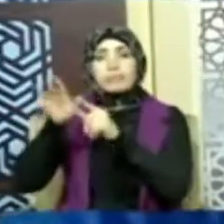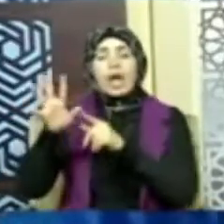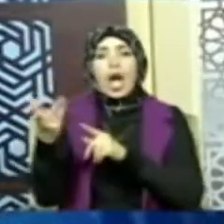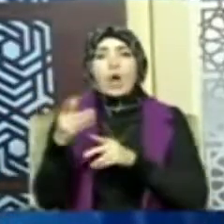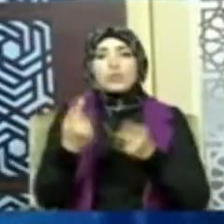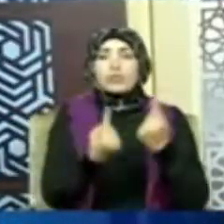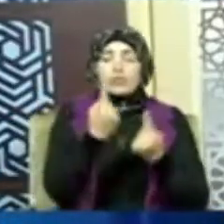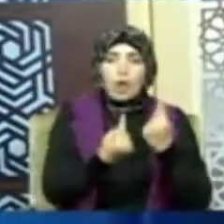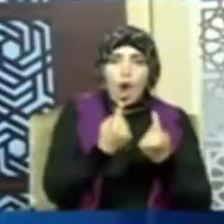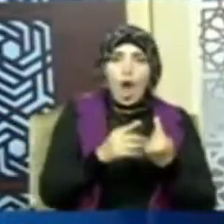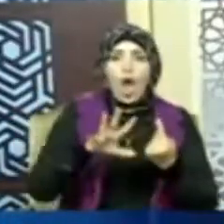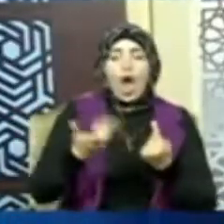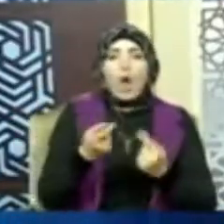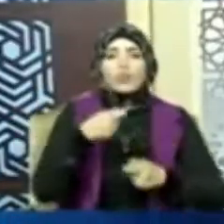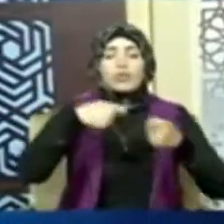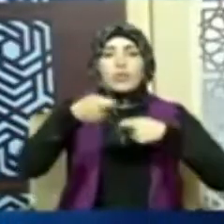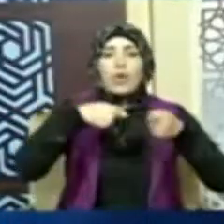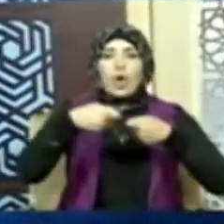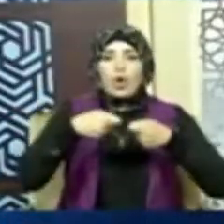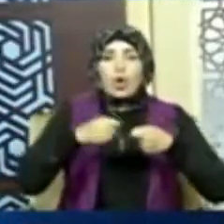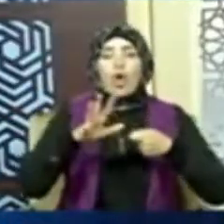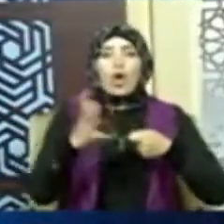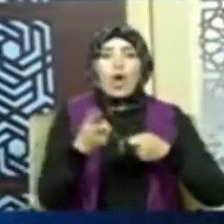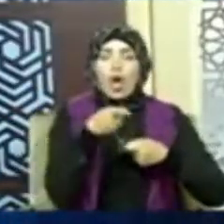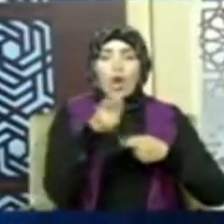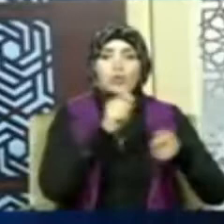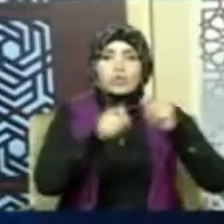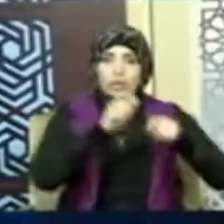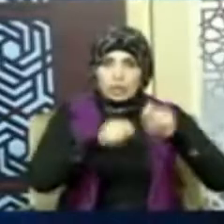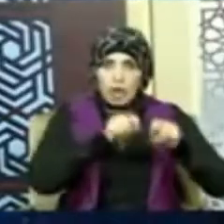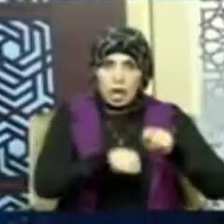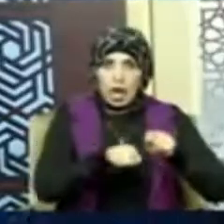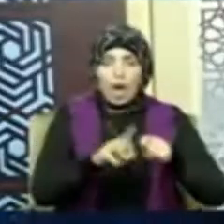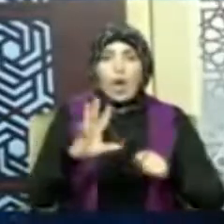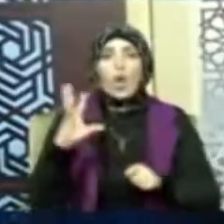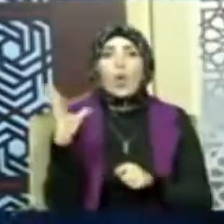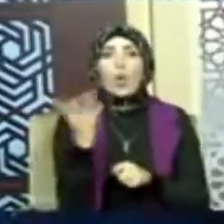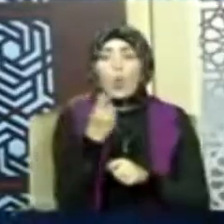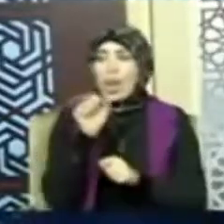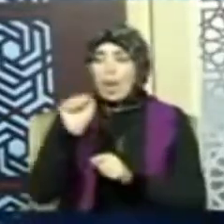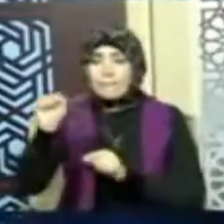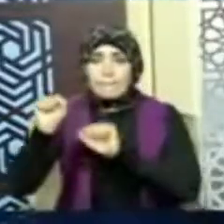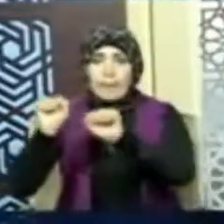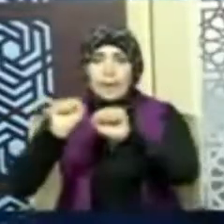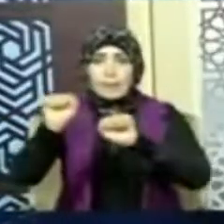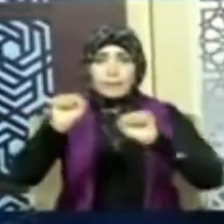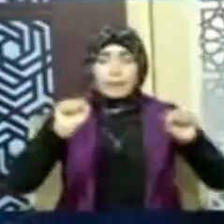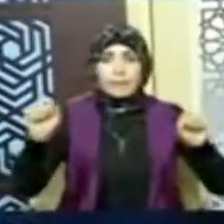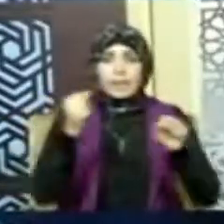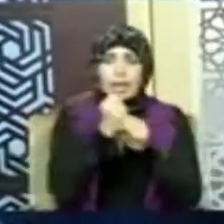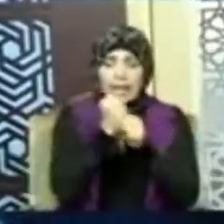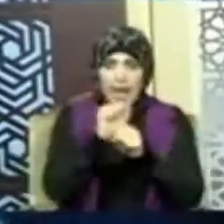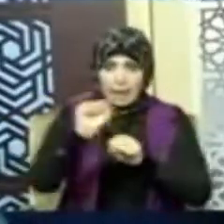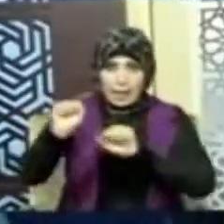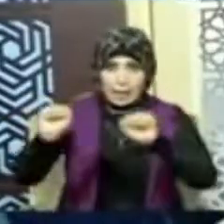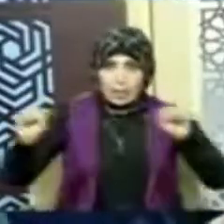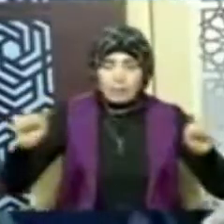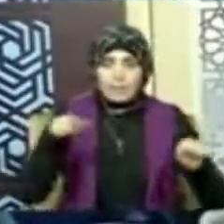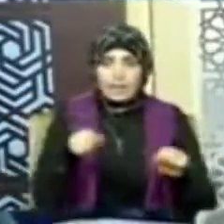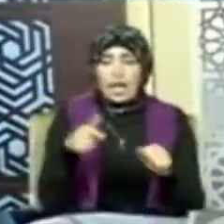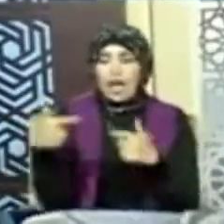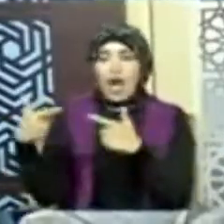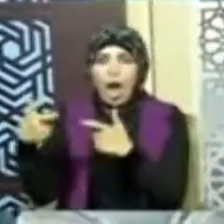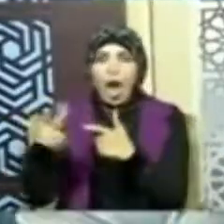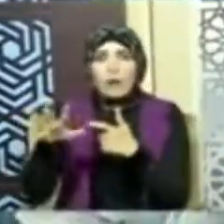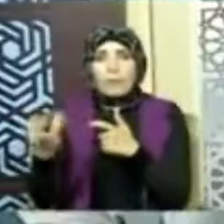للزراعة، قد يكون للتجارة، قد يكون للصناعة. فكل ما يؤدي إلى قوة الدولة وقوة